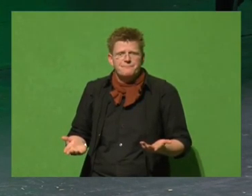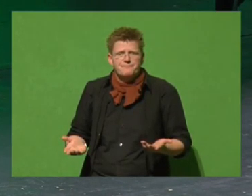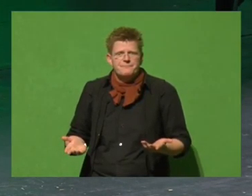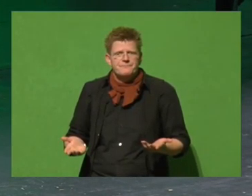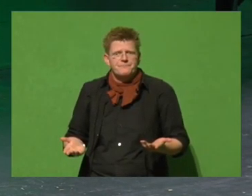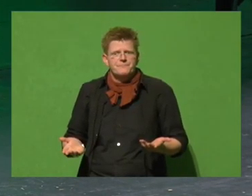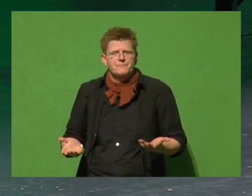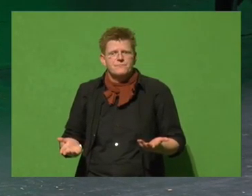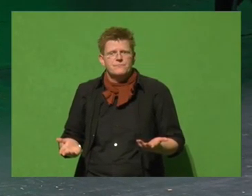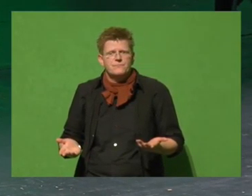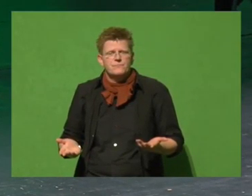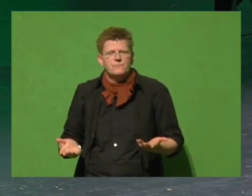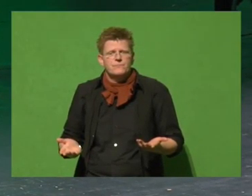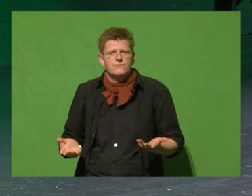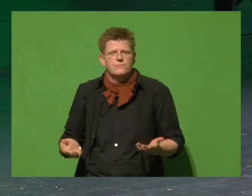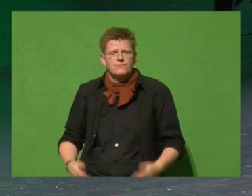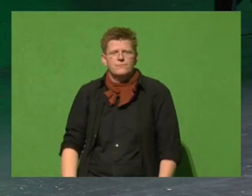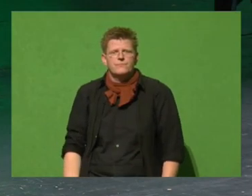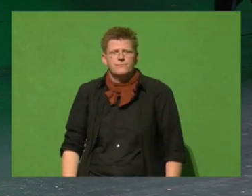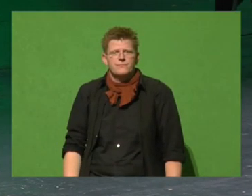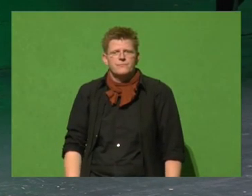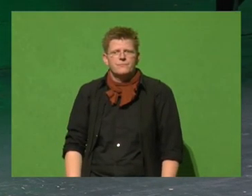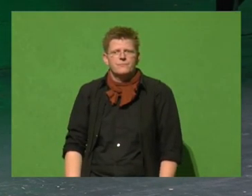können wir dann jetzt also...